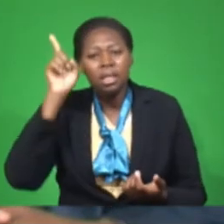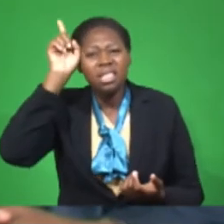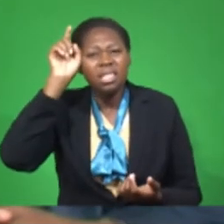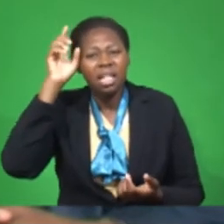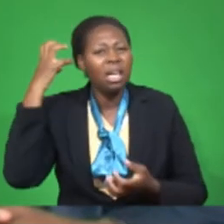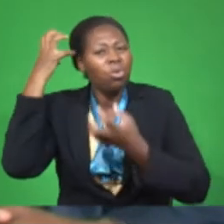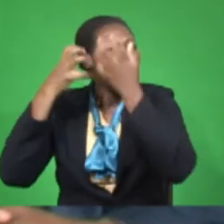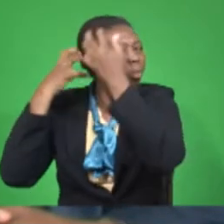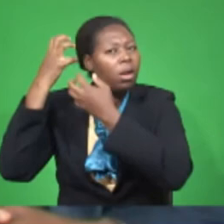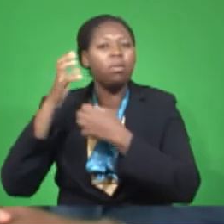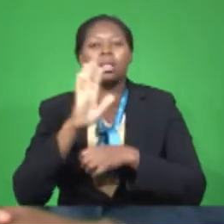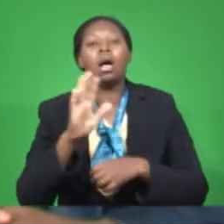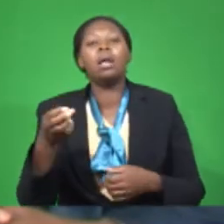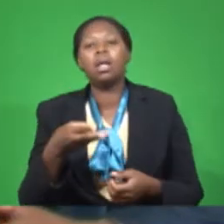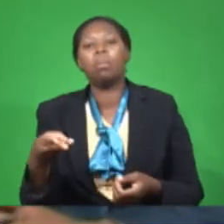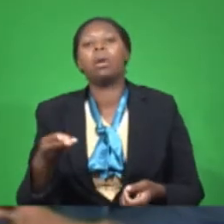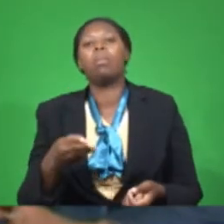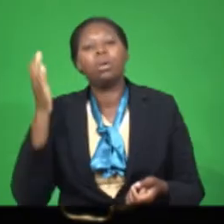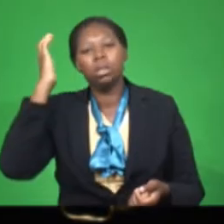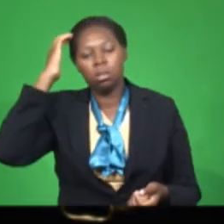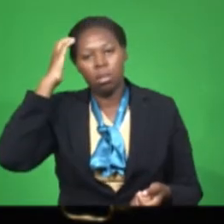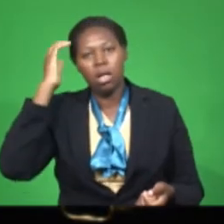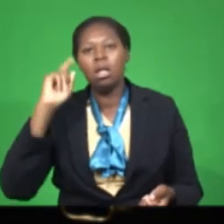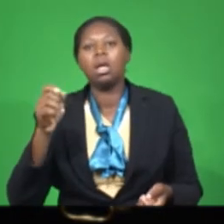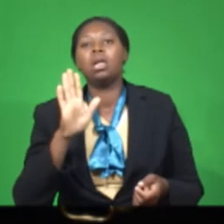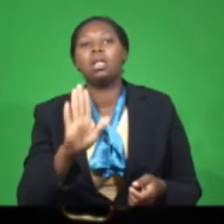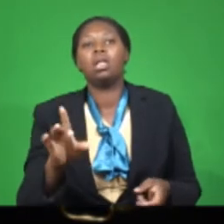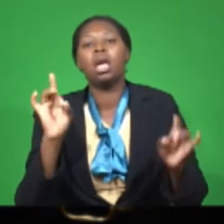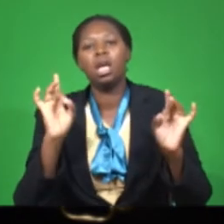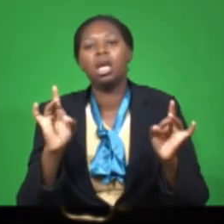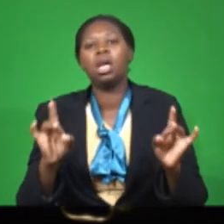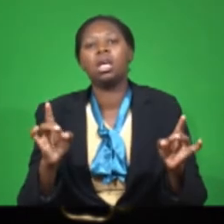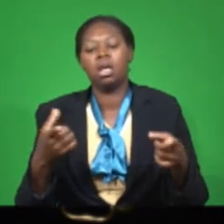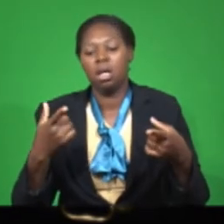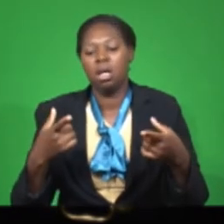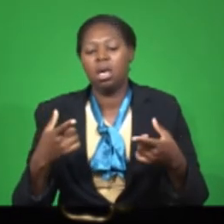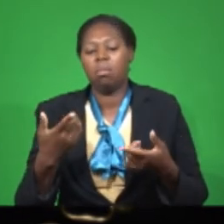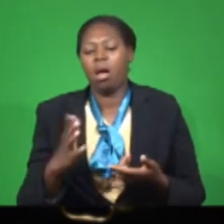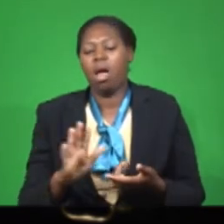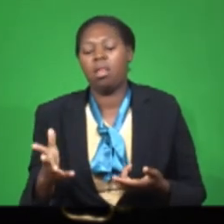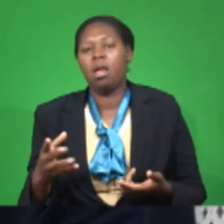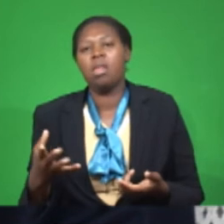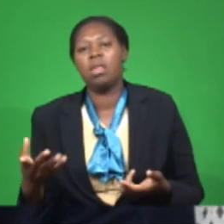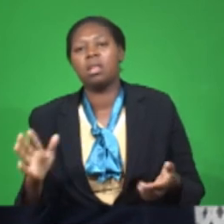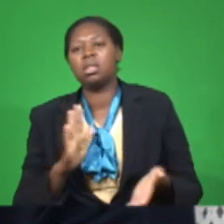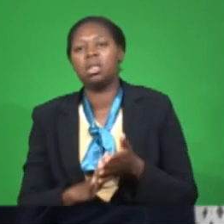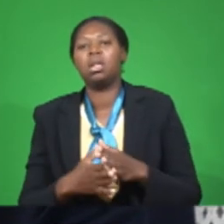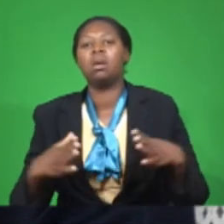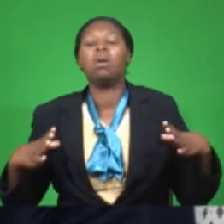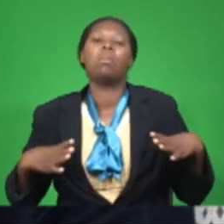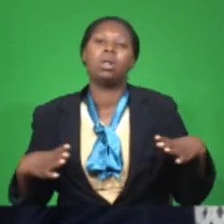dzevanhu kuti vakoshese zvisina basa. Alright. Vanhu pasipo kuti vangoti mwana mwana wedza musikana inga kune vasikana vanhu vakuchengeta